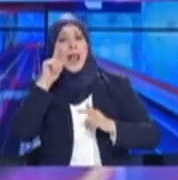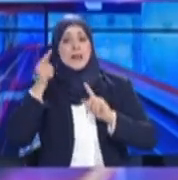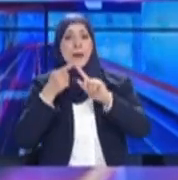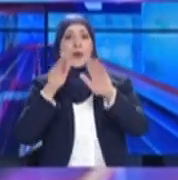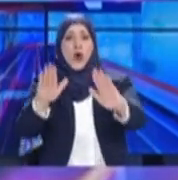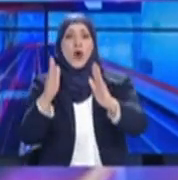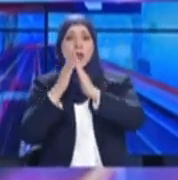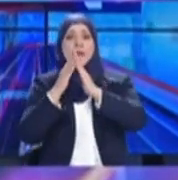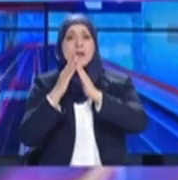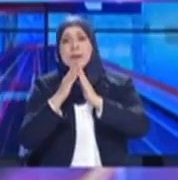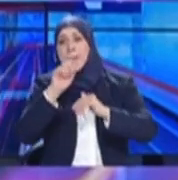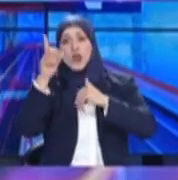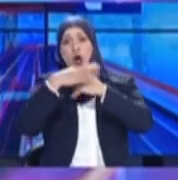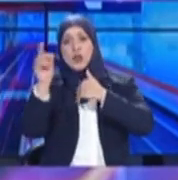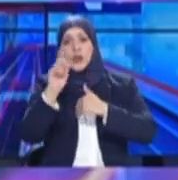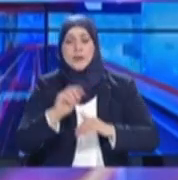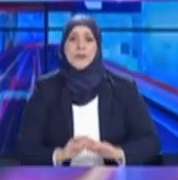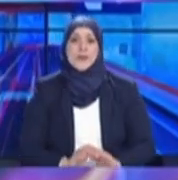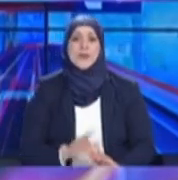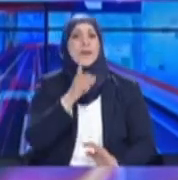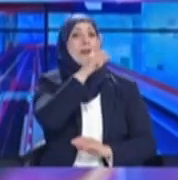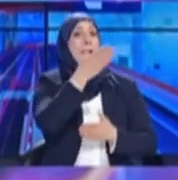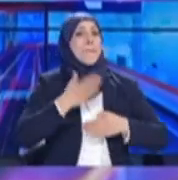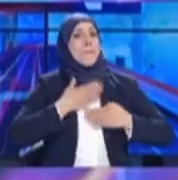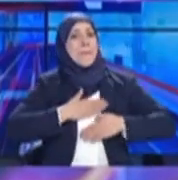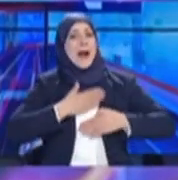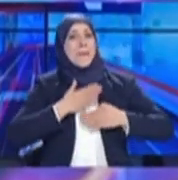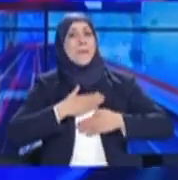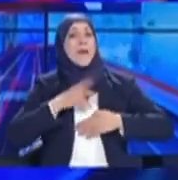البلديات وتحضر معنا السيد عبد الرحيم